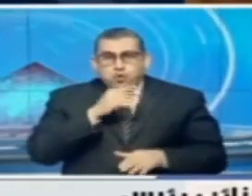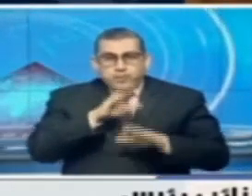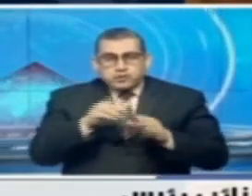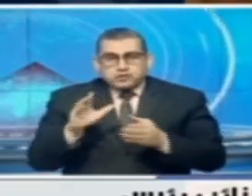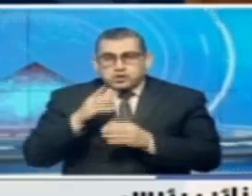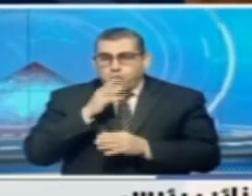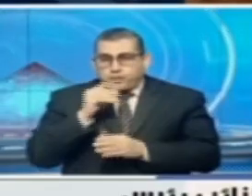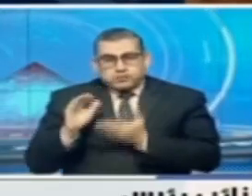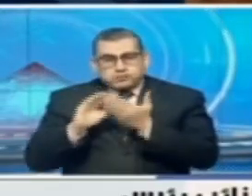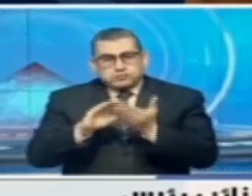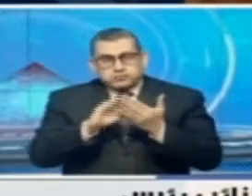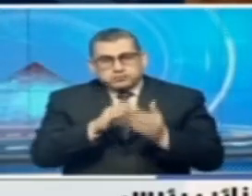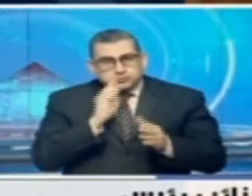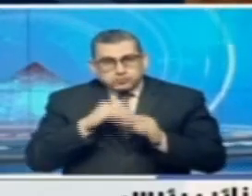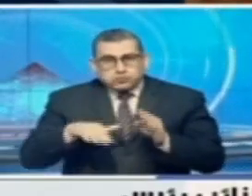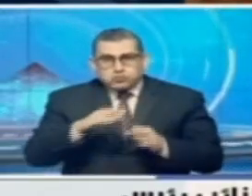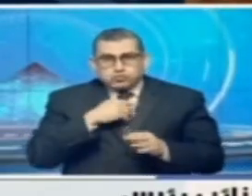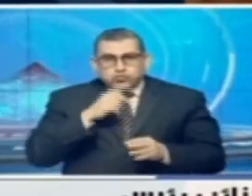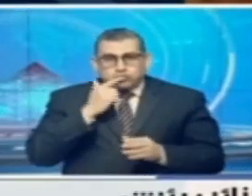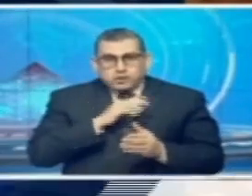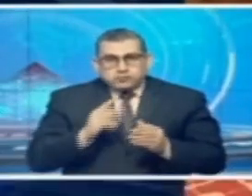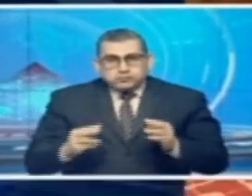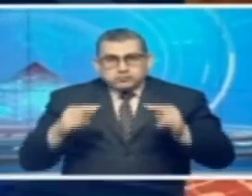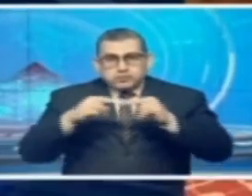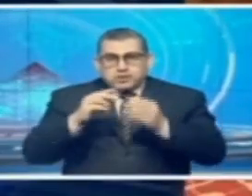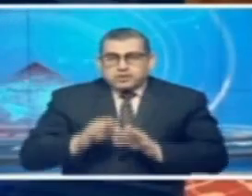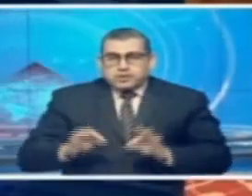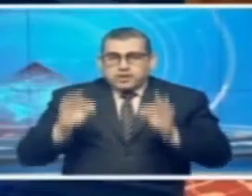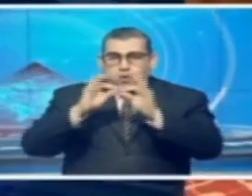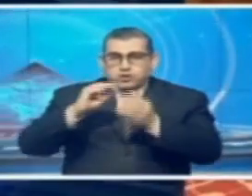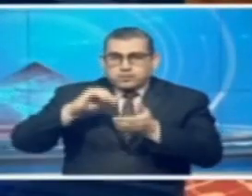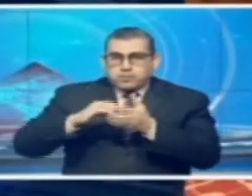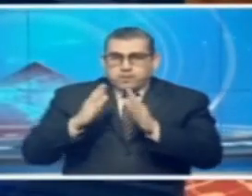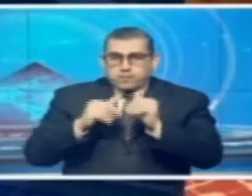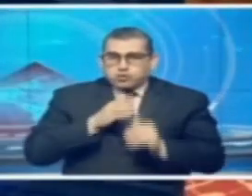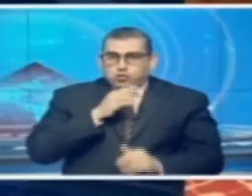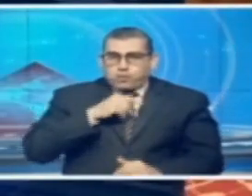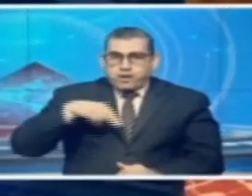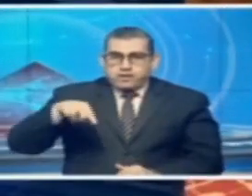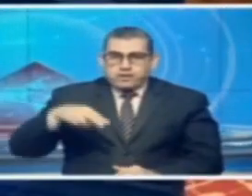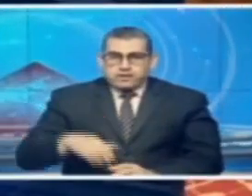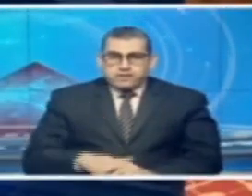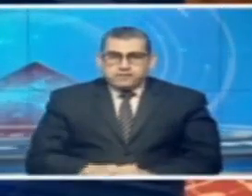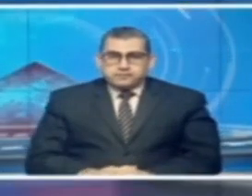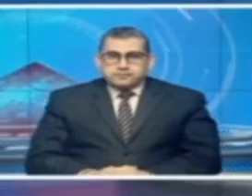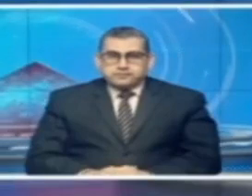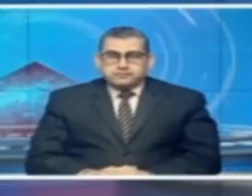عمان ودور الجالية كجسر للتواصل بين البلدين.